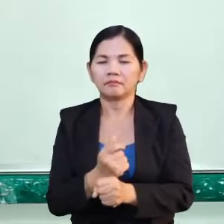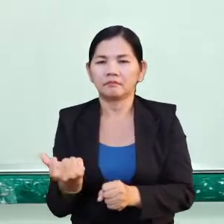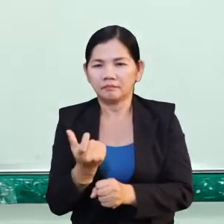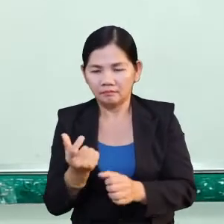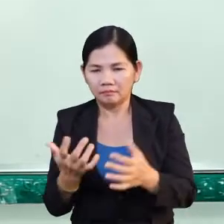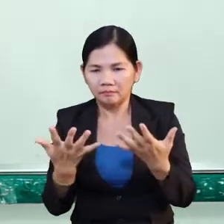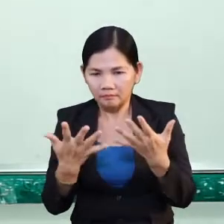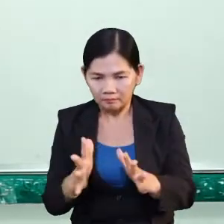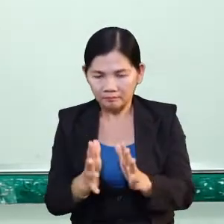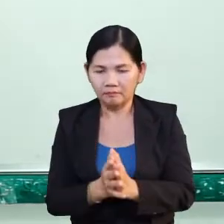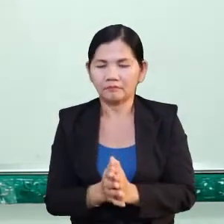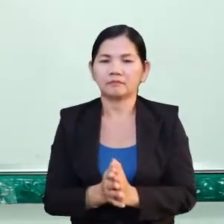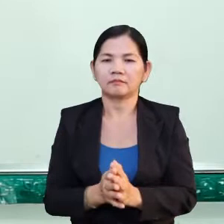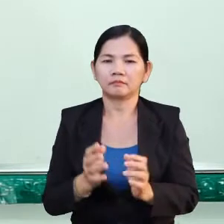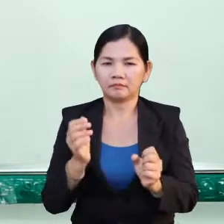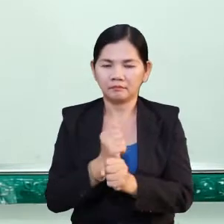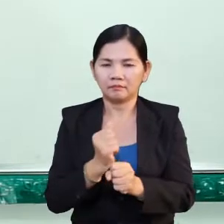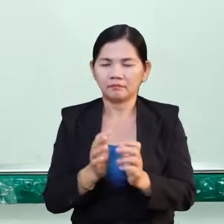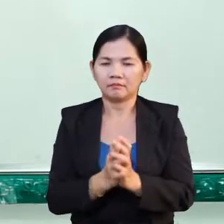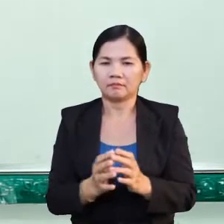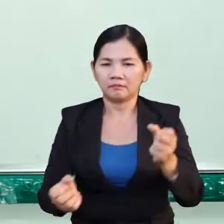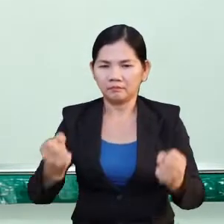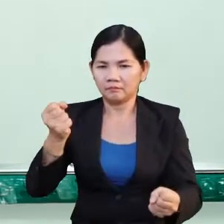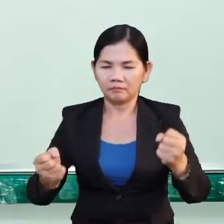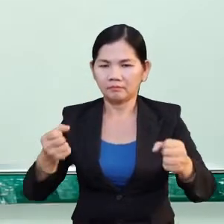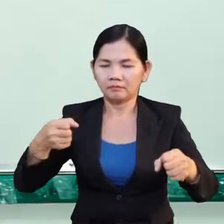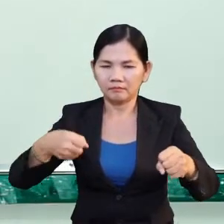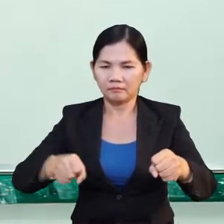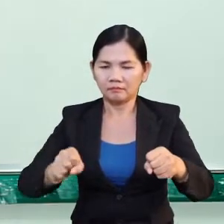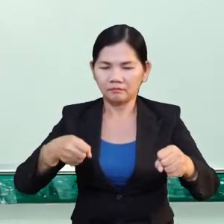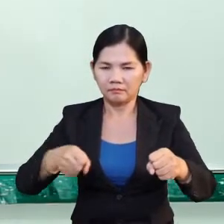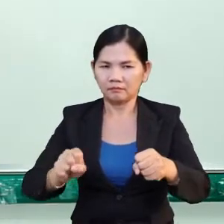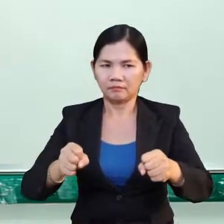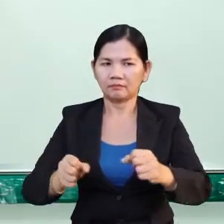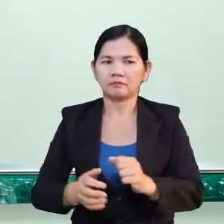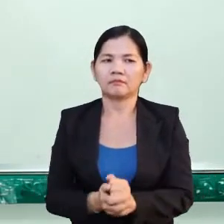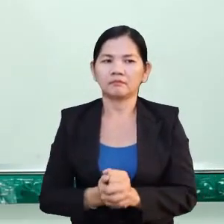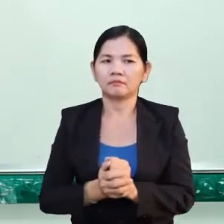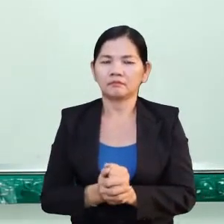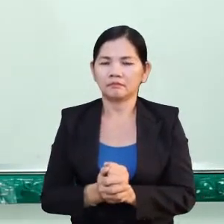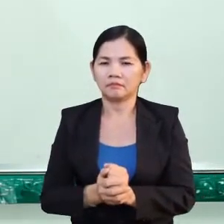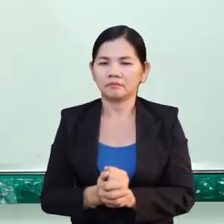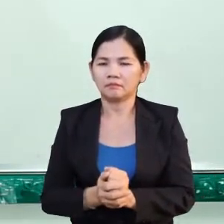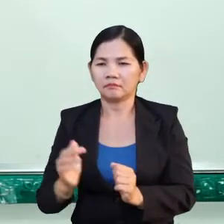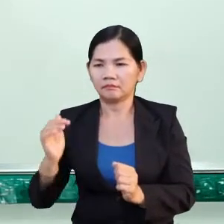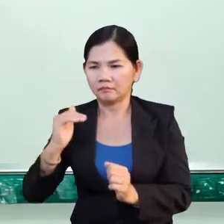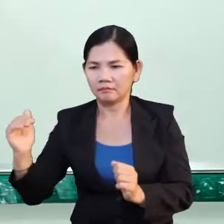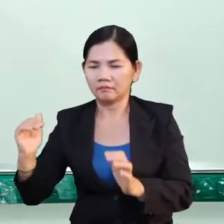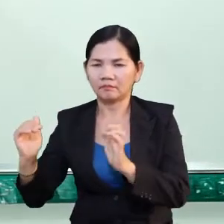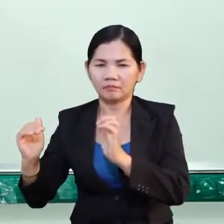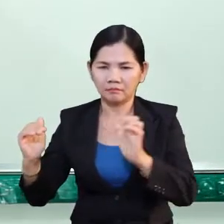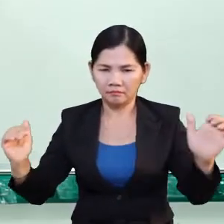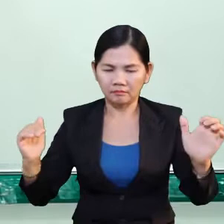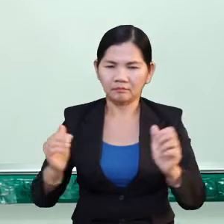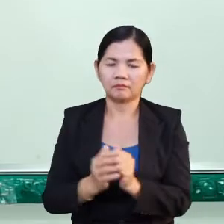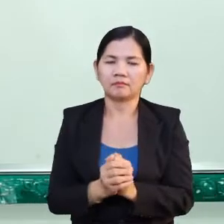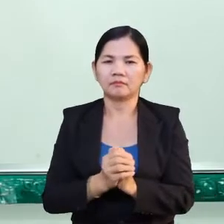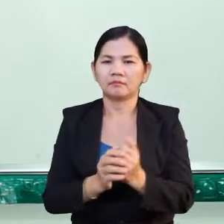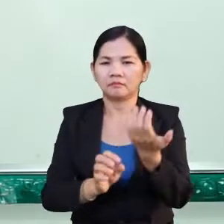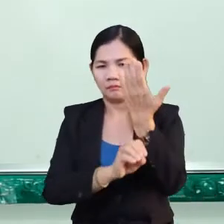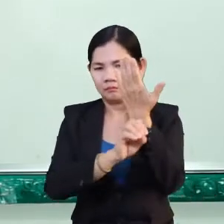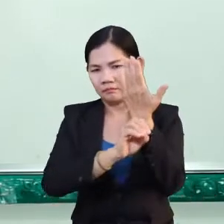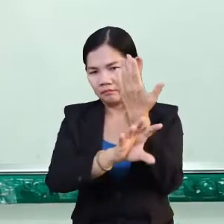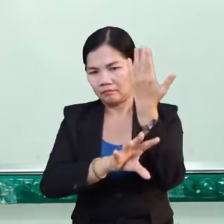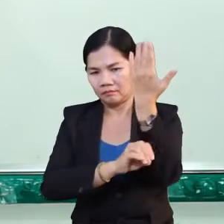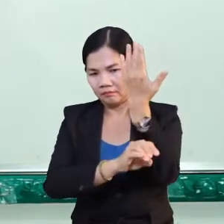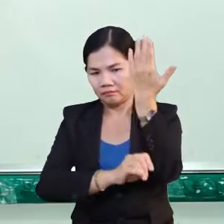យប្រាប់អ្នកគ្រូថាត្រូវមើលឡានម៉ូតូចាមើលឡានមើលម៉ូតូមើលឆ្វេងស្ដាំមើលភ្លើងសញ្ញា